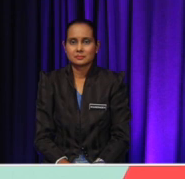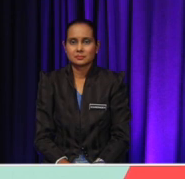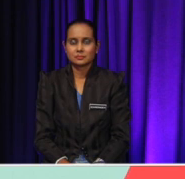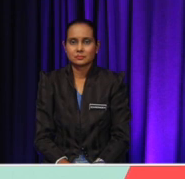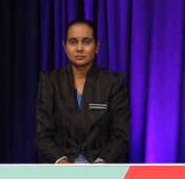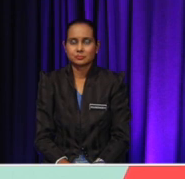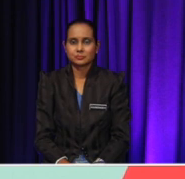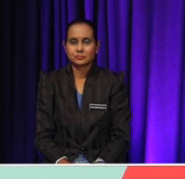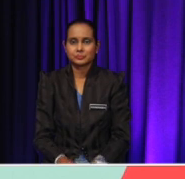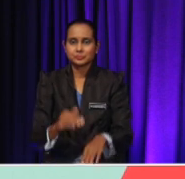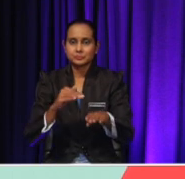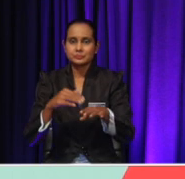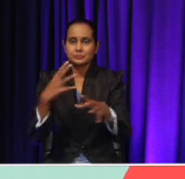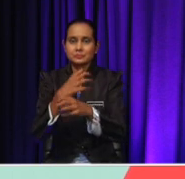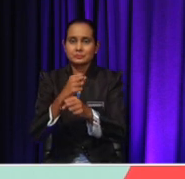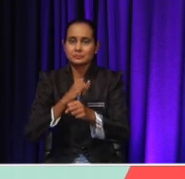pada pendapat